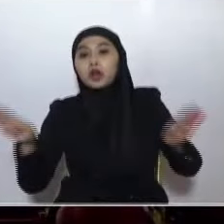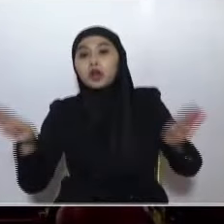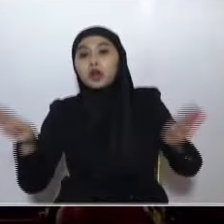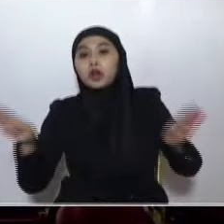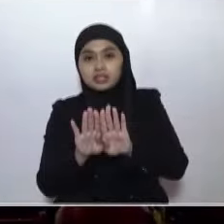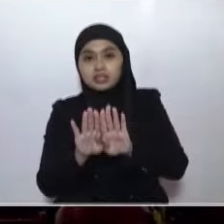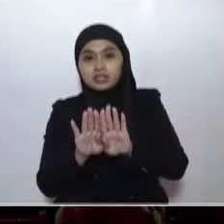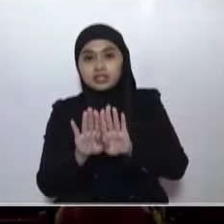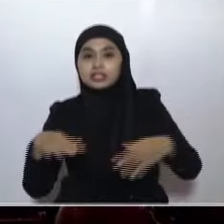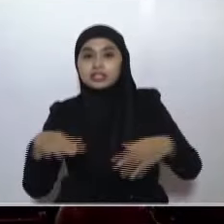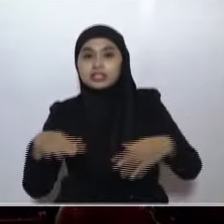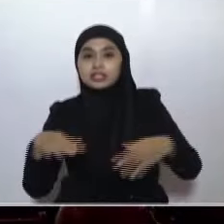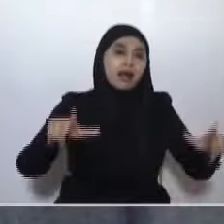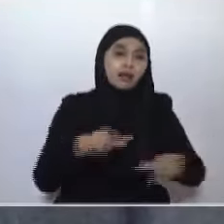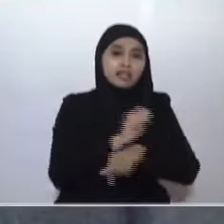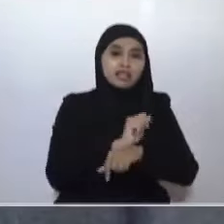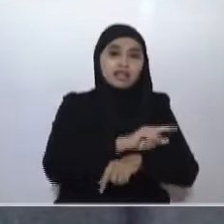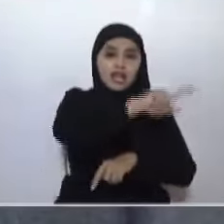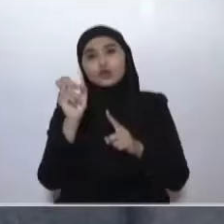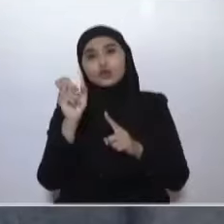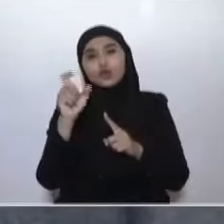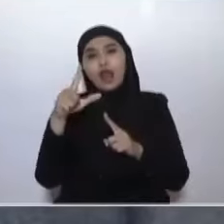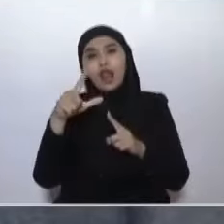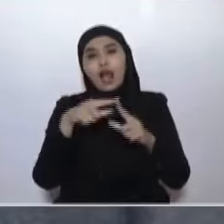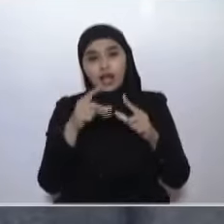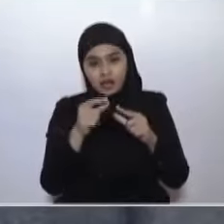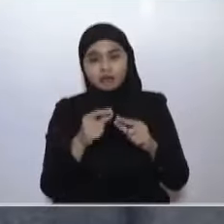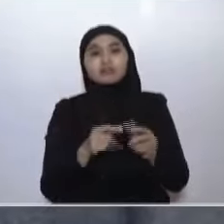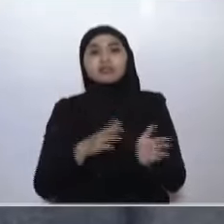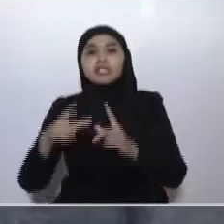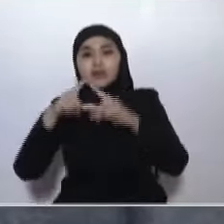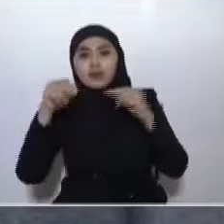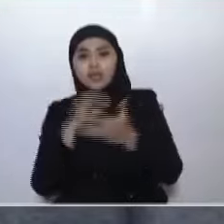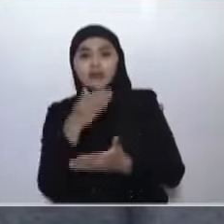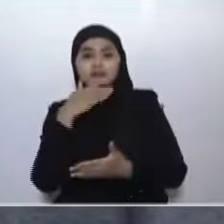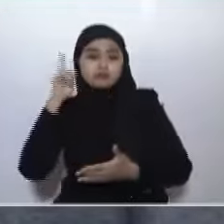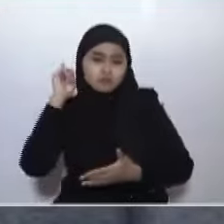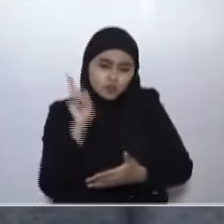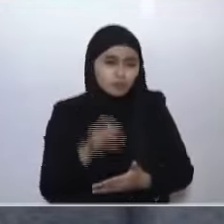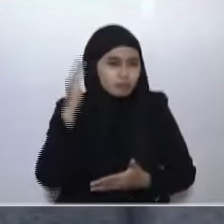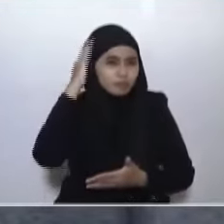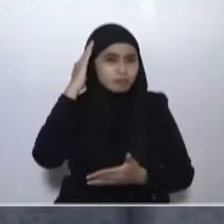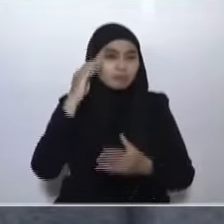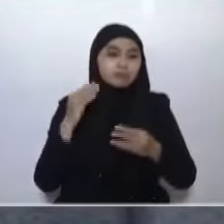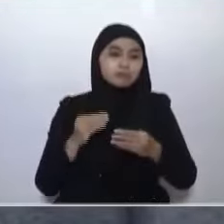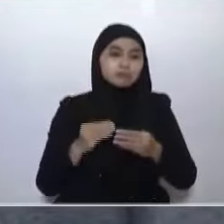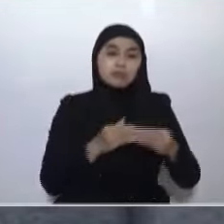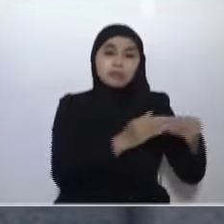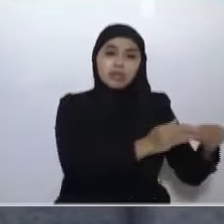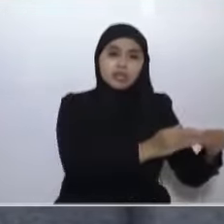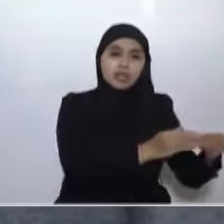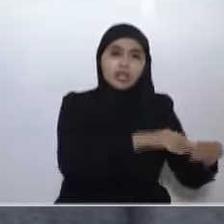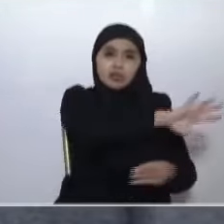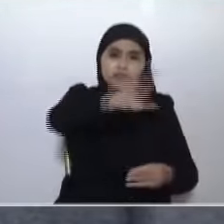yang sama closing ditahan D sampah Jawa Tengah membutuhkan pemimpin yang bisa menghubungkan